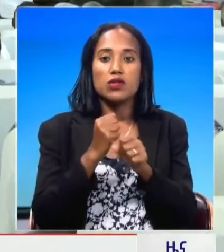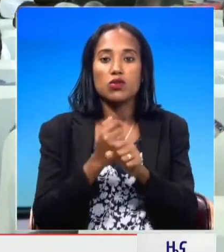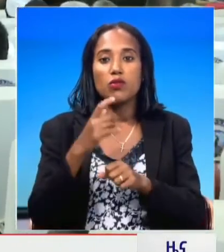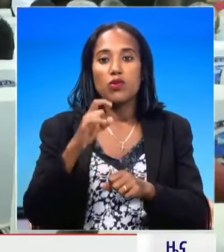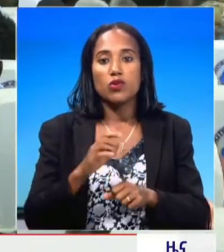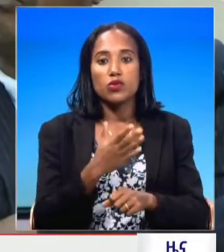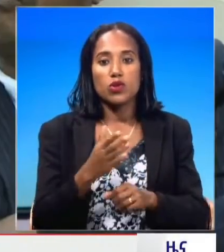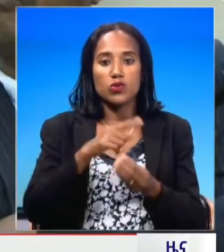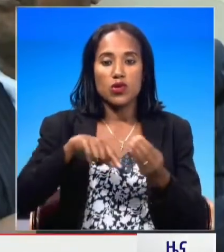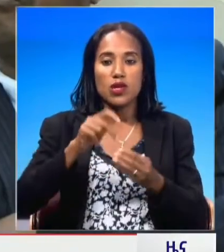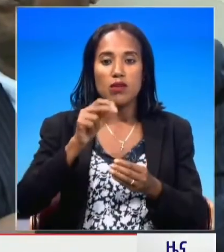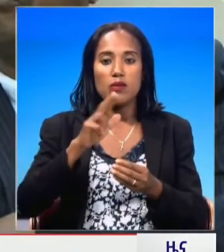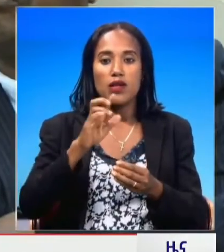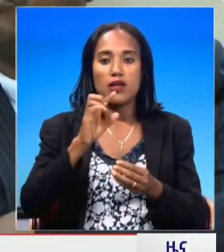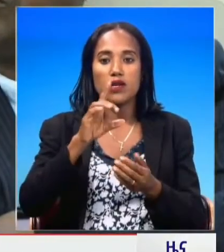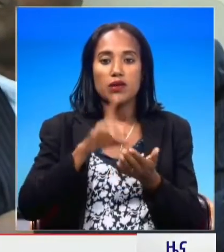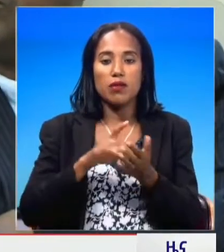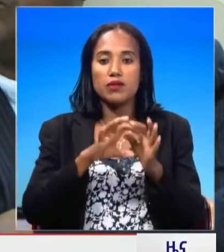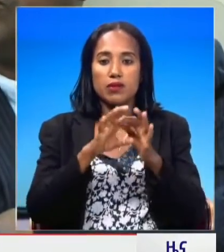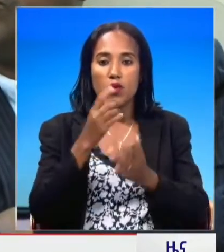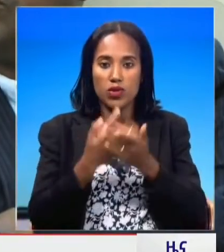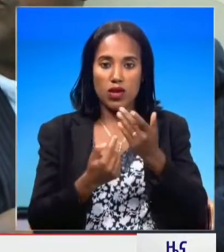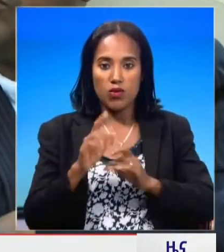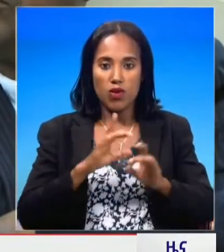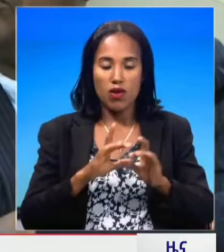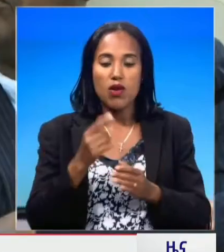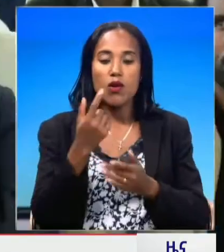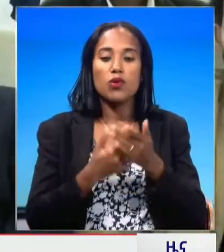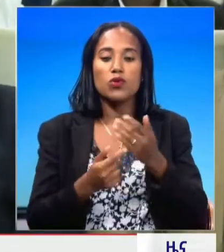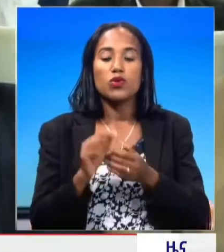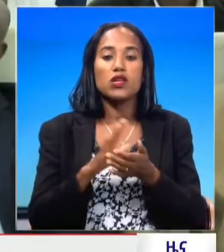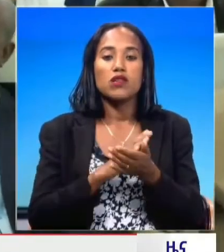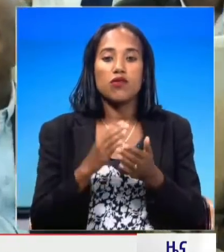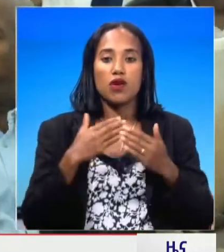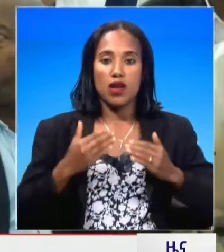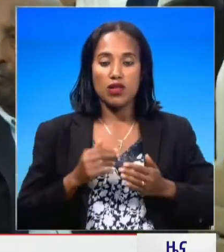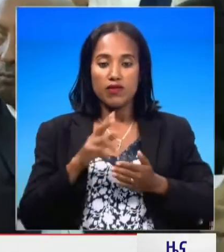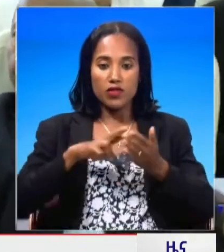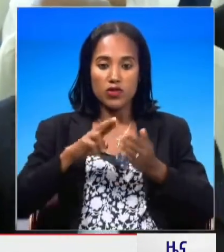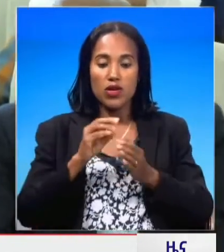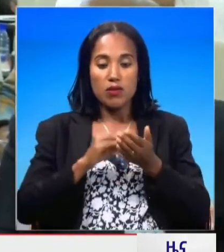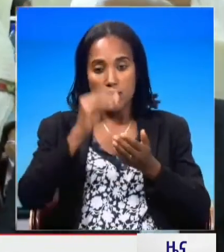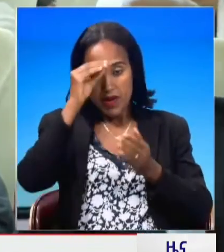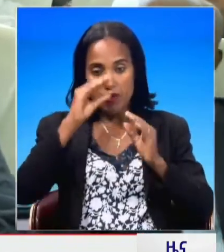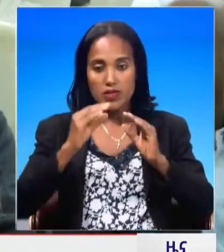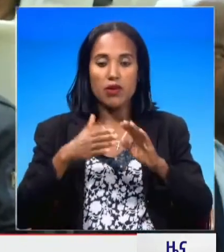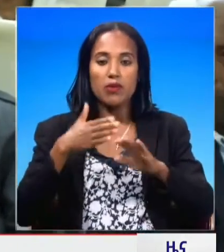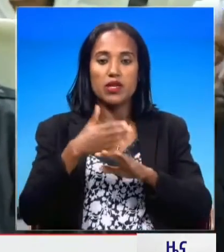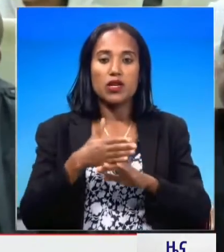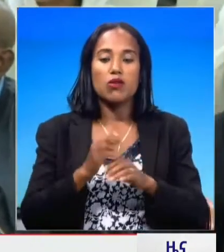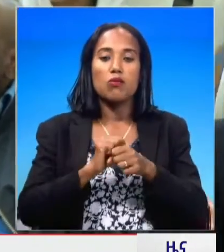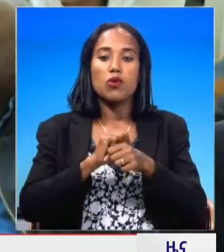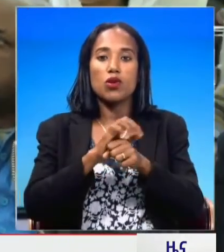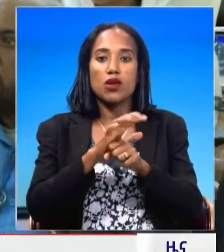ጉዳዮች ዙሪያ ከደባርቅ ከተማ ማህበረሰብ ጋር ውይይት አድርጓል። በውይይቱ የተሳተፉ አካላት ዩኒቨርሲቲው ከመማር ማስተማሩ ባሻገር በኮሮና